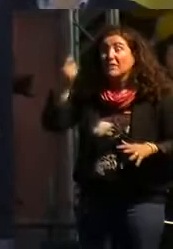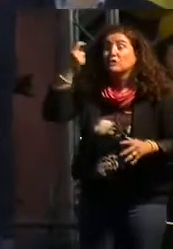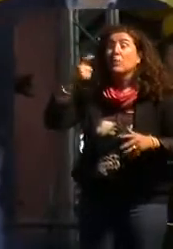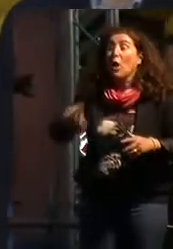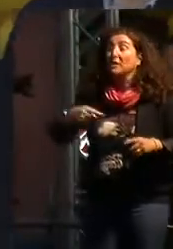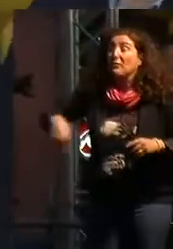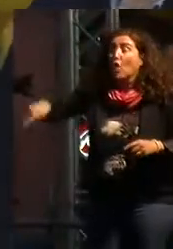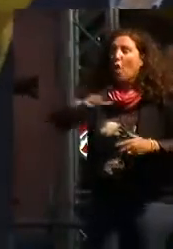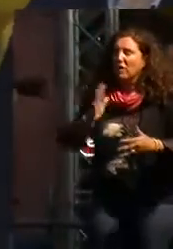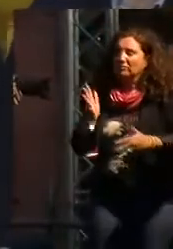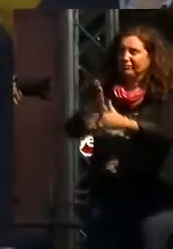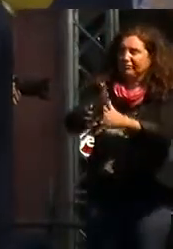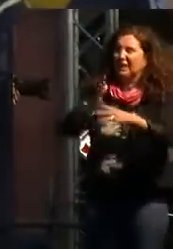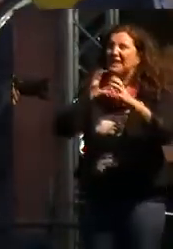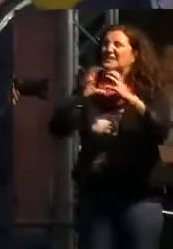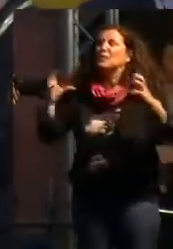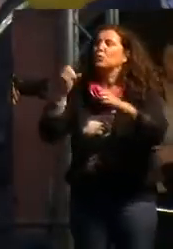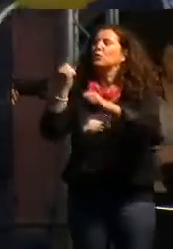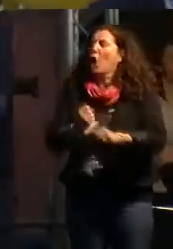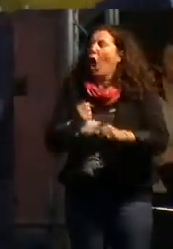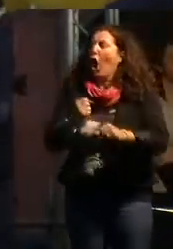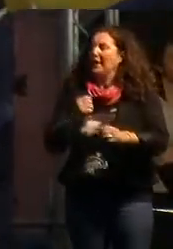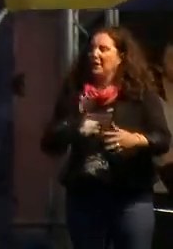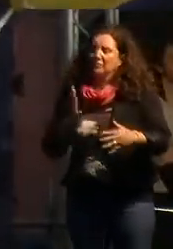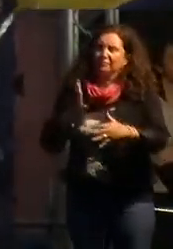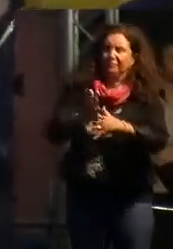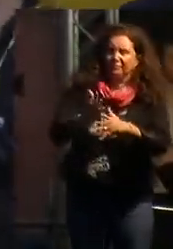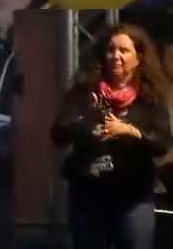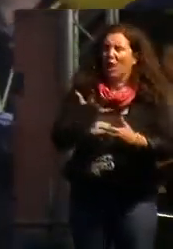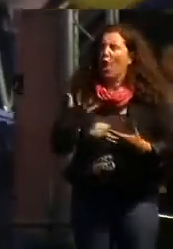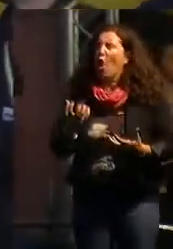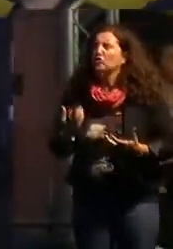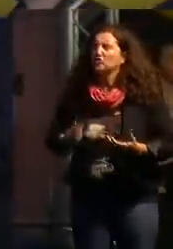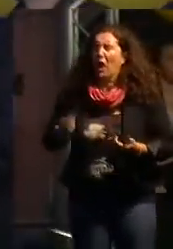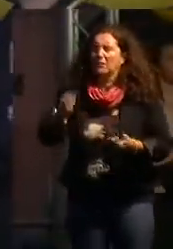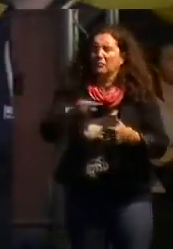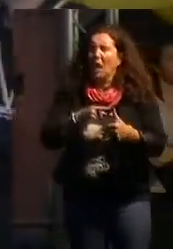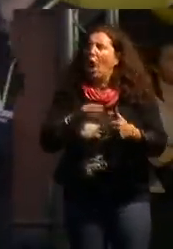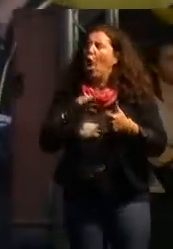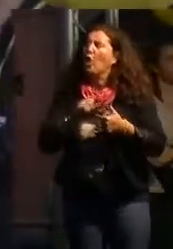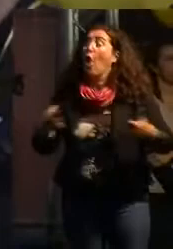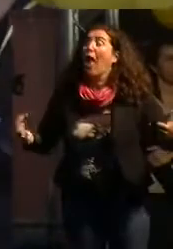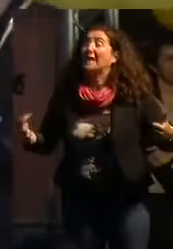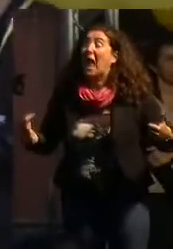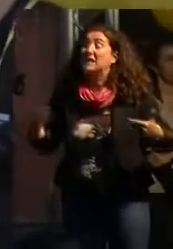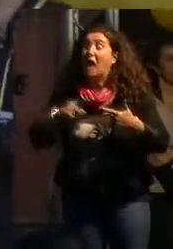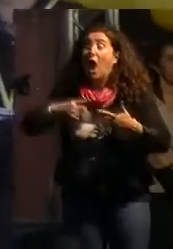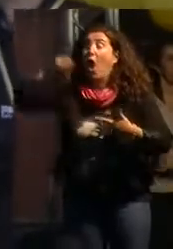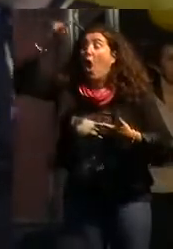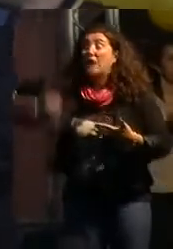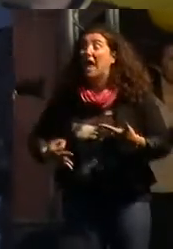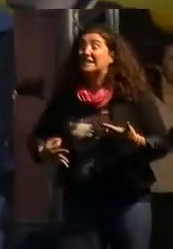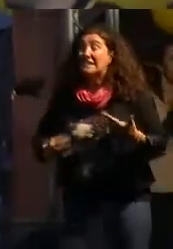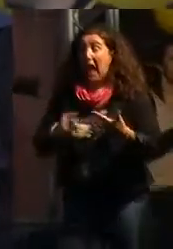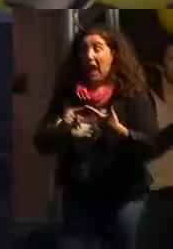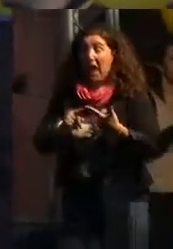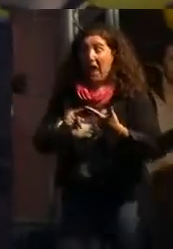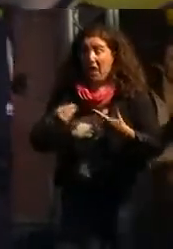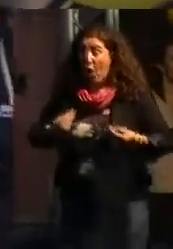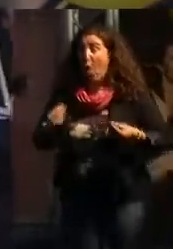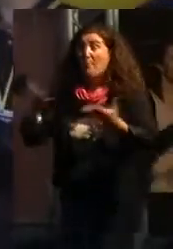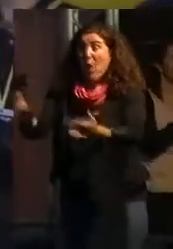due concetti che non c'erano più. Abbiamo riportato dentro la coerenza e l'onestà e li stiamo costringendo a